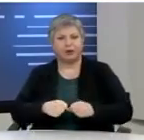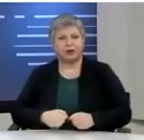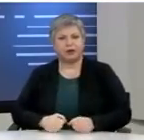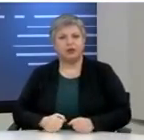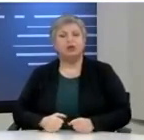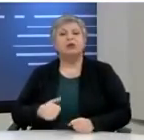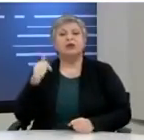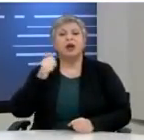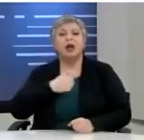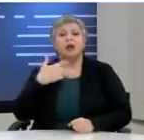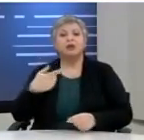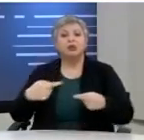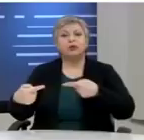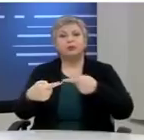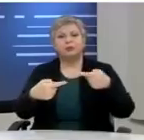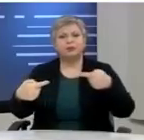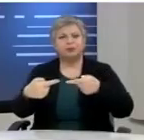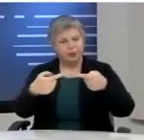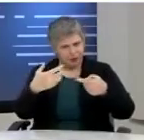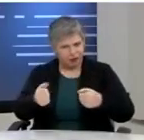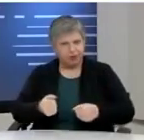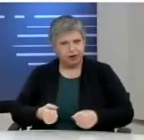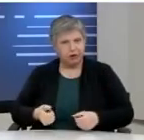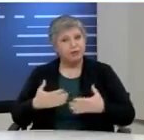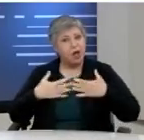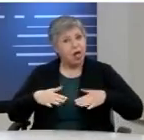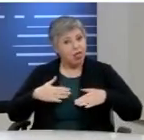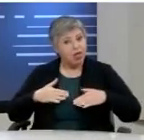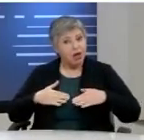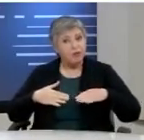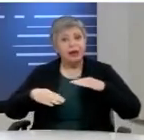προϋποθέσεις εντάσεων που δεν τις θέλουμε στα βόρεια σύνορά μας.